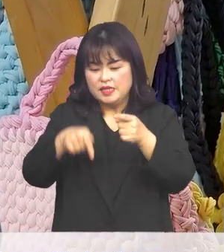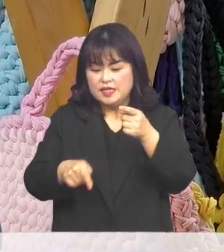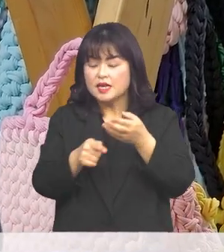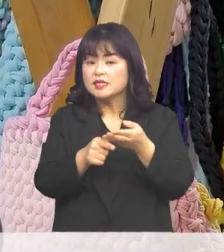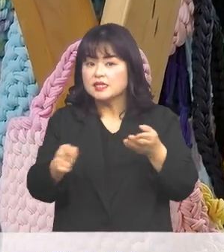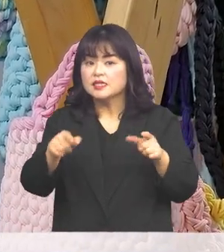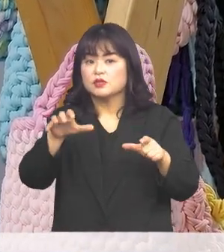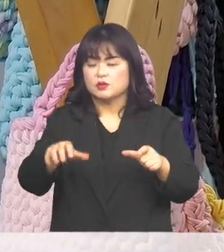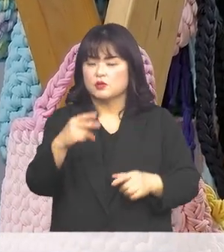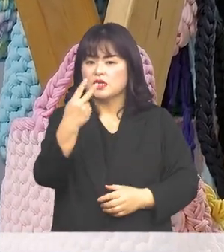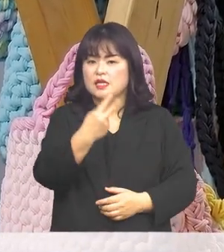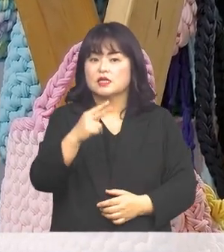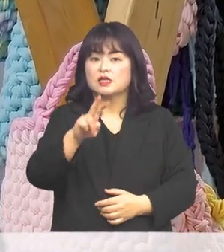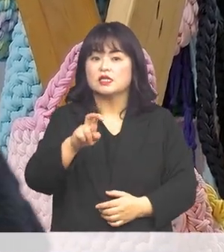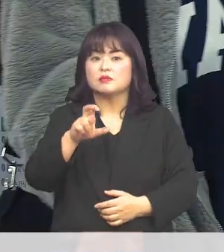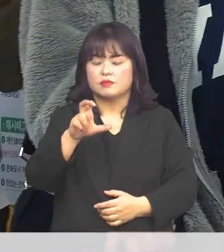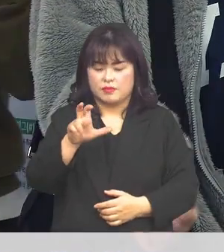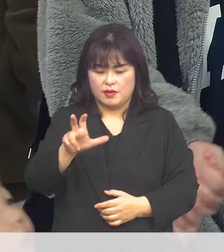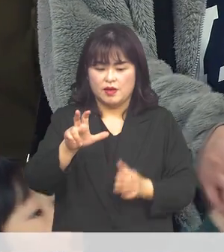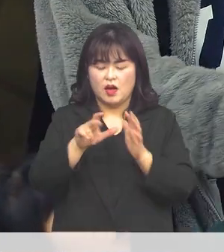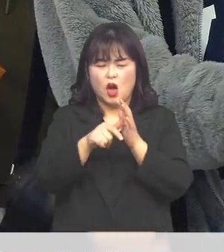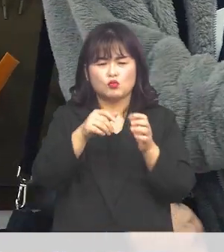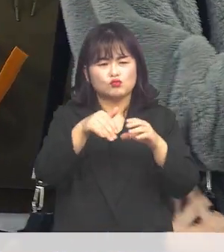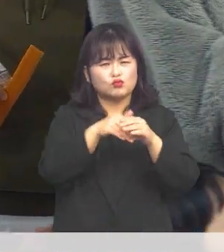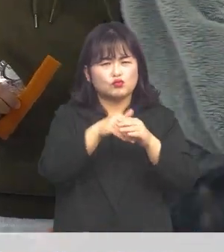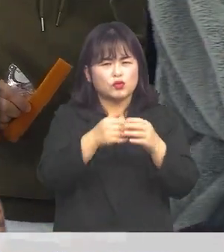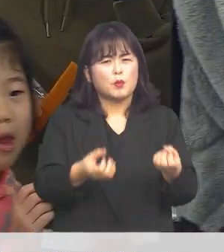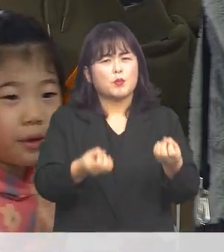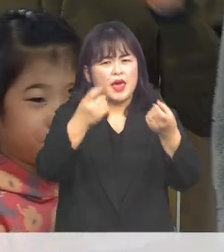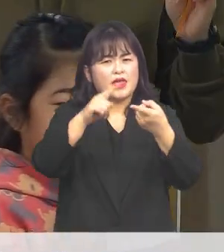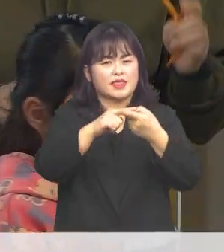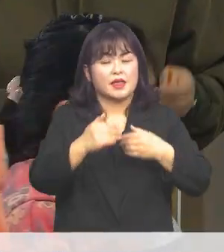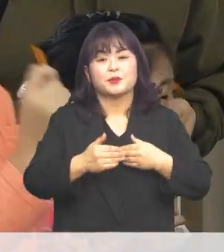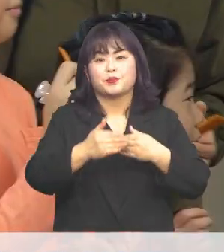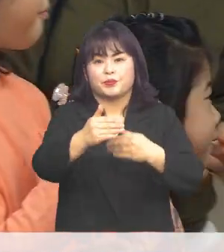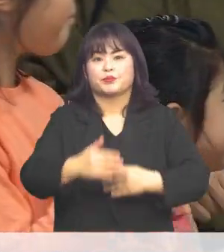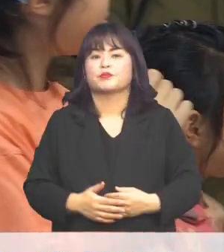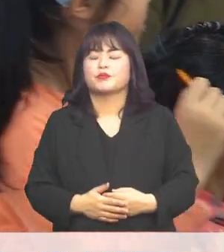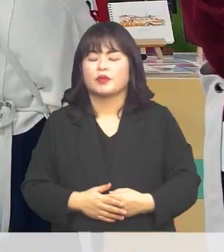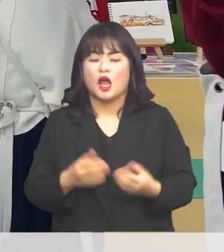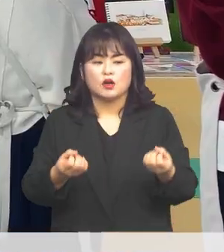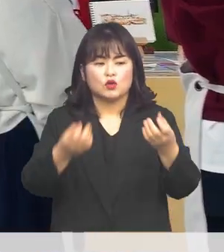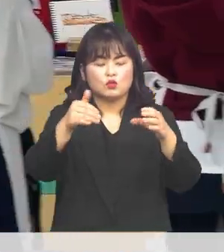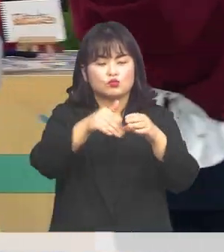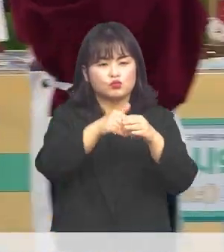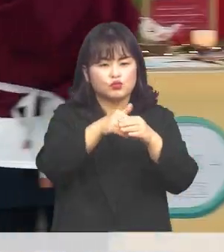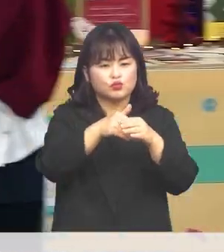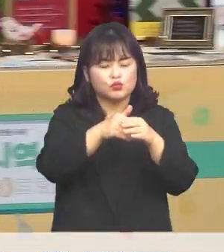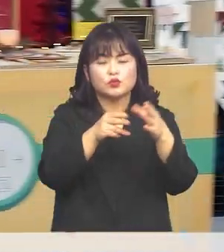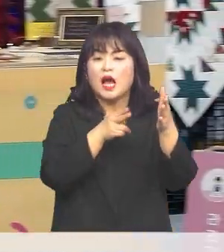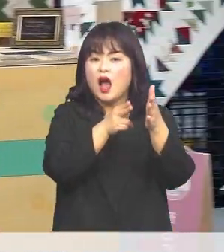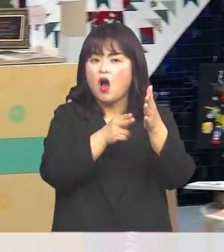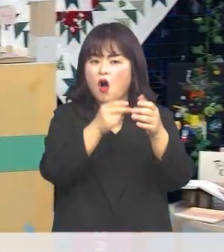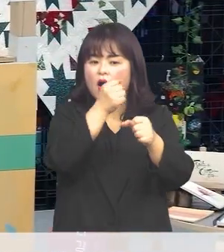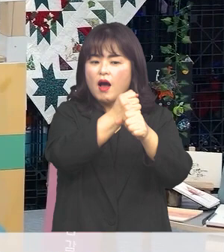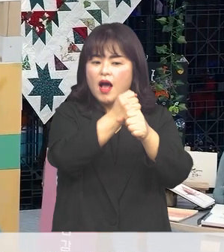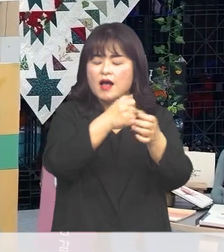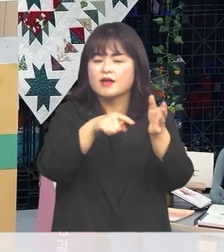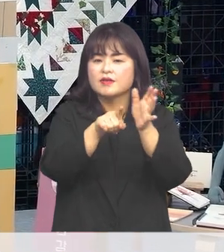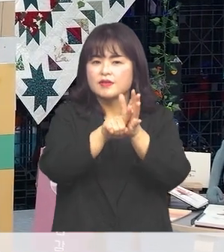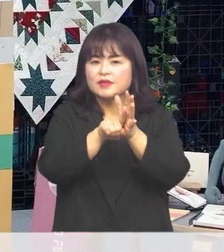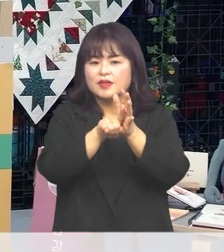열린 2024 용인 문화도시 플랫폼 축제 현장을 방문했습니다. 이번 축제는 문화도시역을